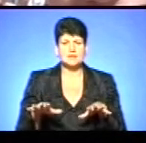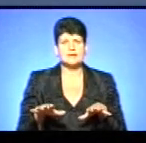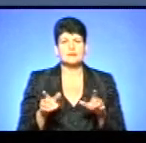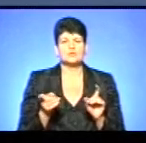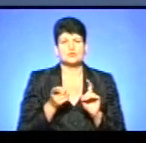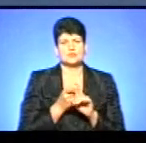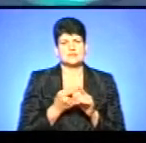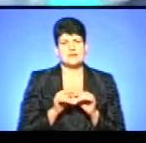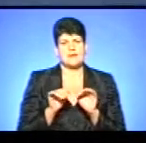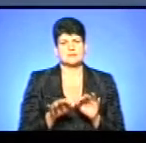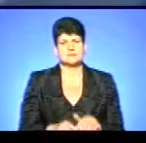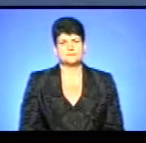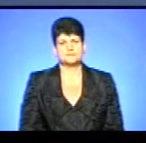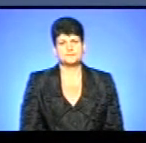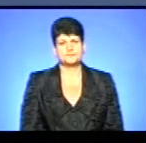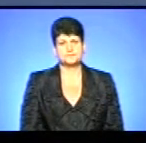акції.